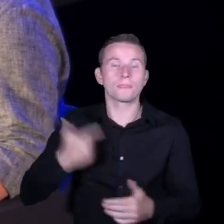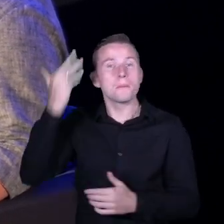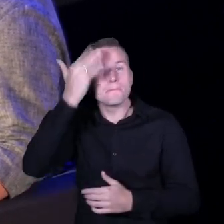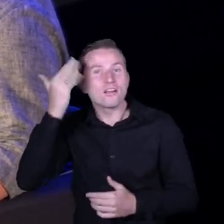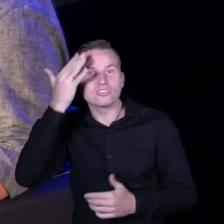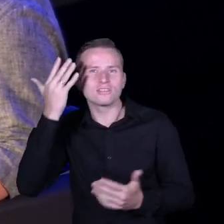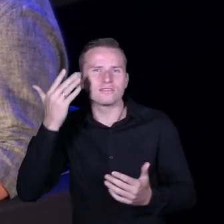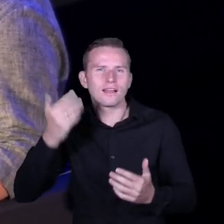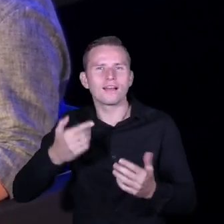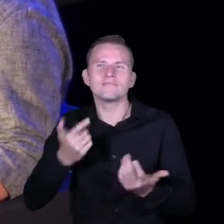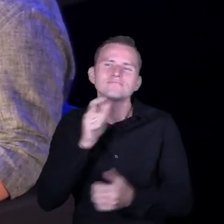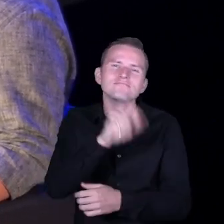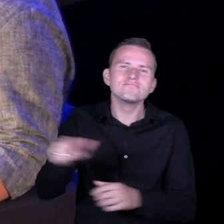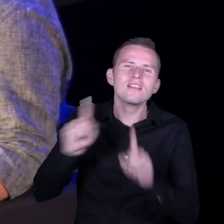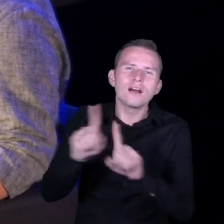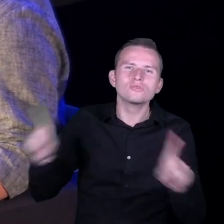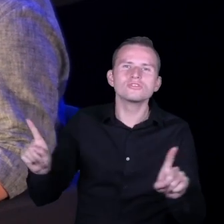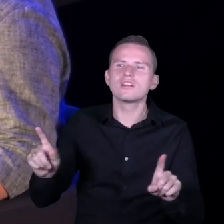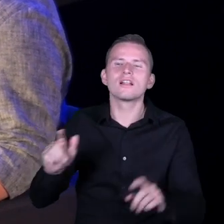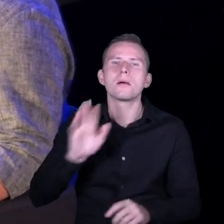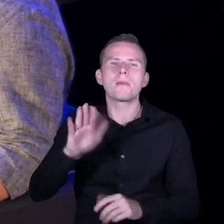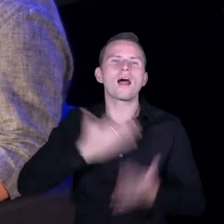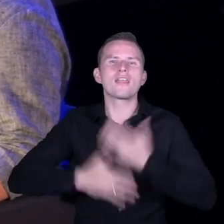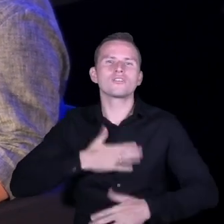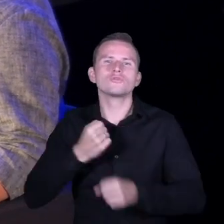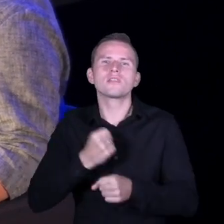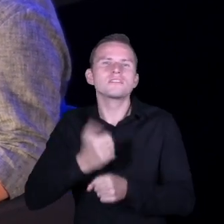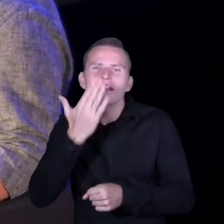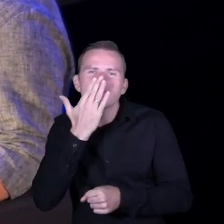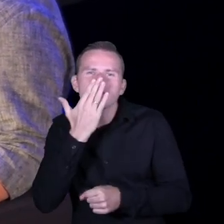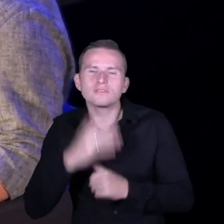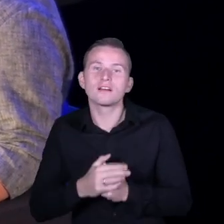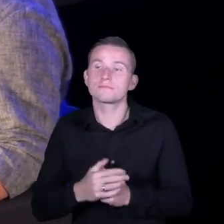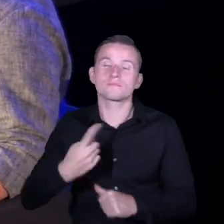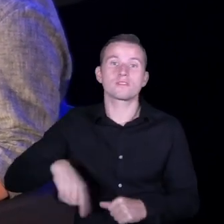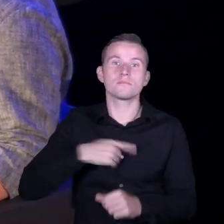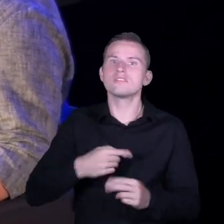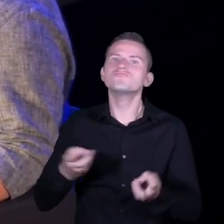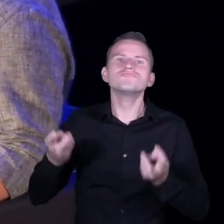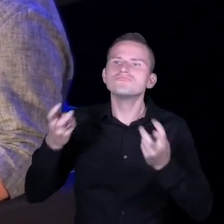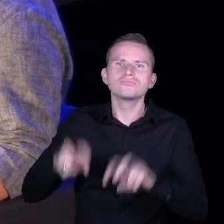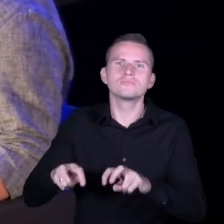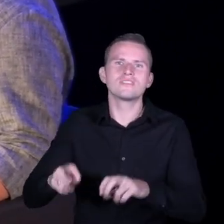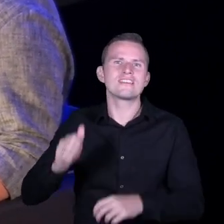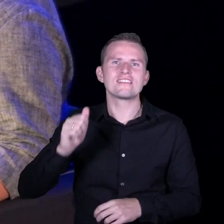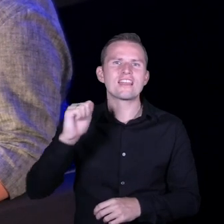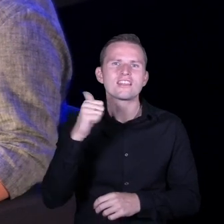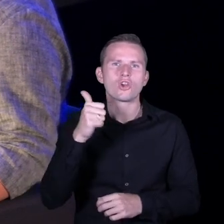daje satysfakcję i radość w pracy, stworzyliśmy jedynkową Akademię Kreatywności. To taki twór,